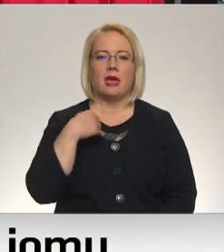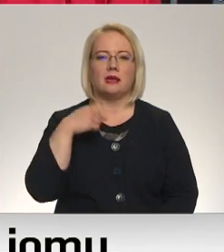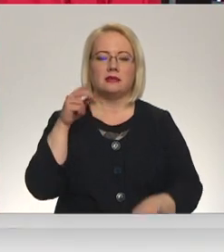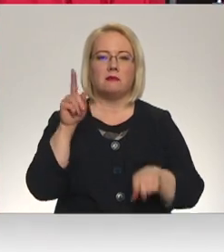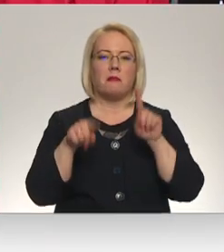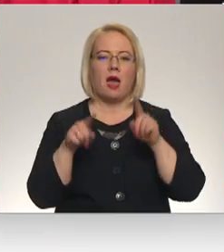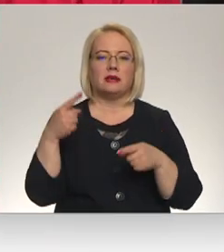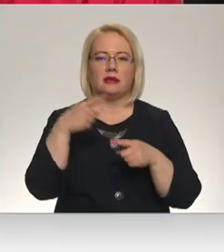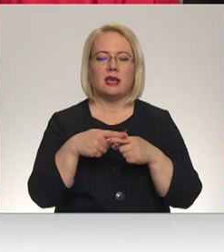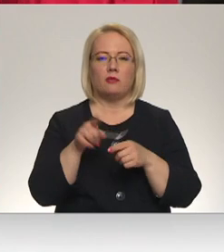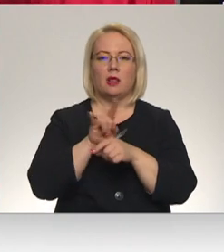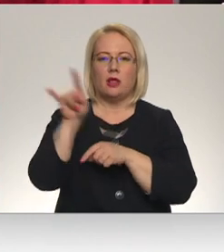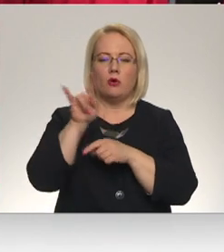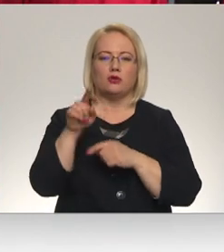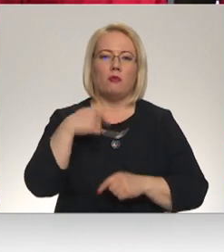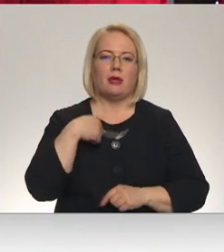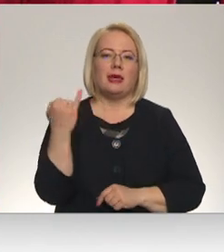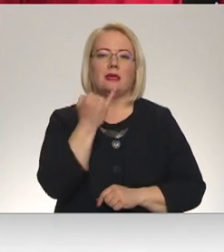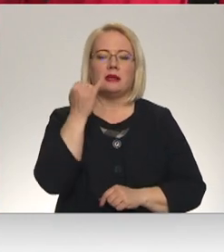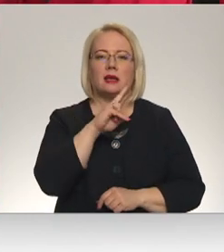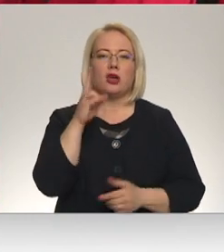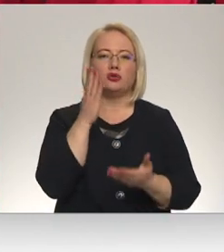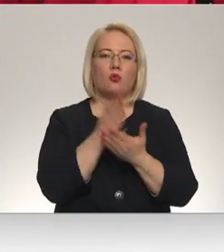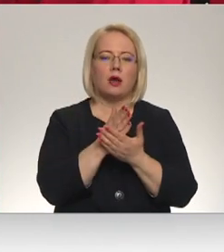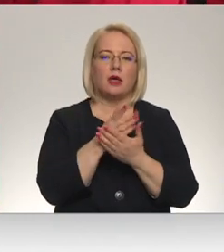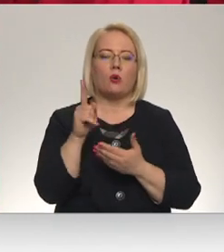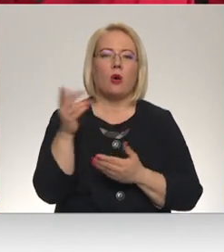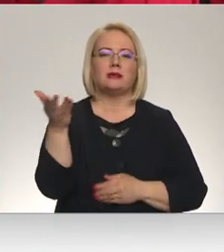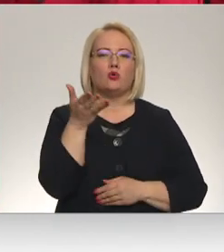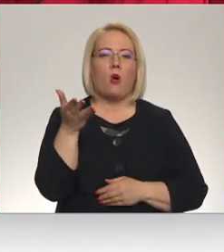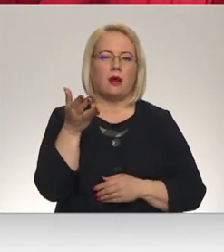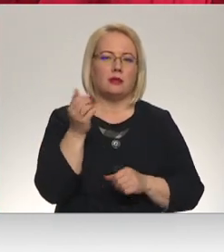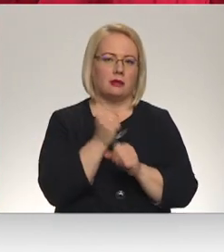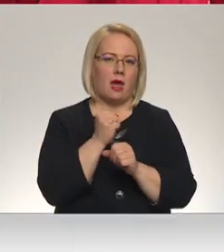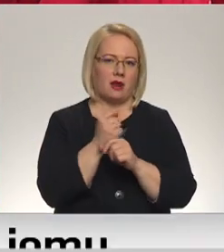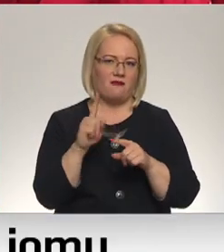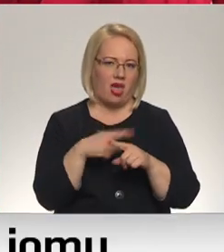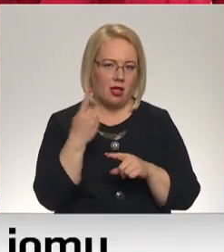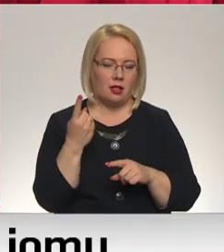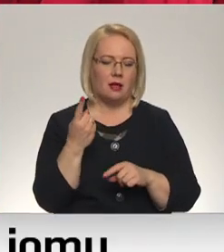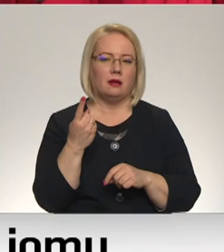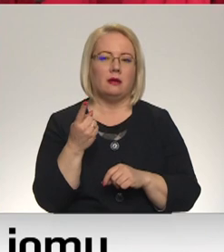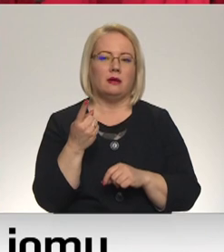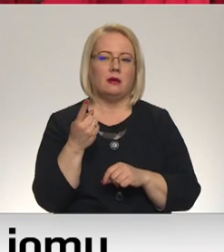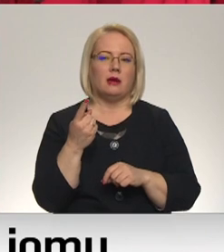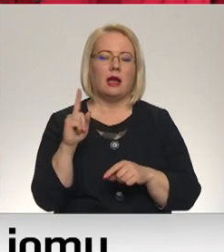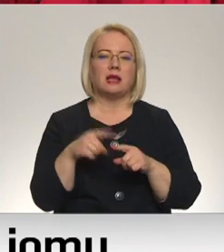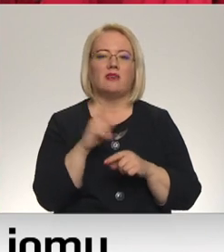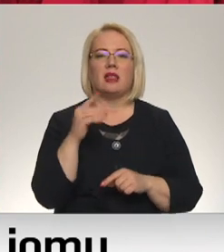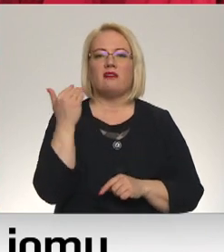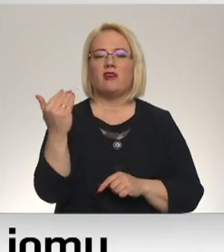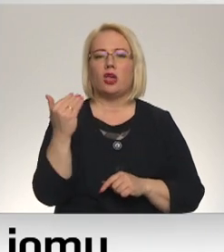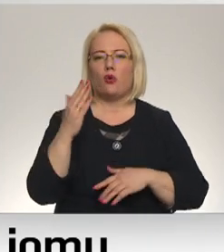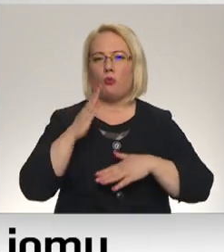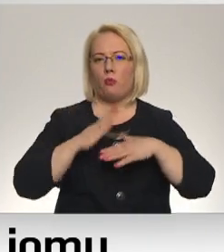lidojas un interesē, kas notiek fonā, ko stjuarti dara vēl pirms, kas ir vēl viņa profesijā, ko